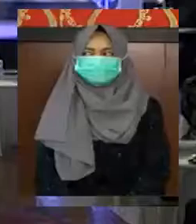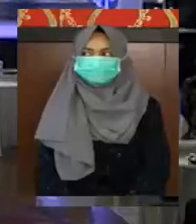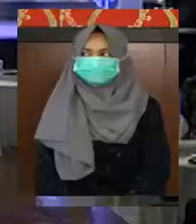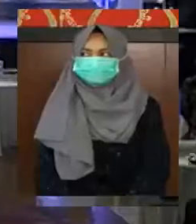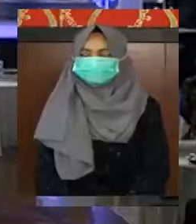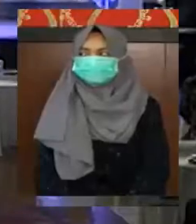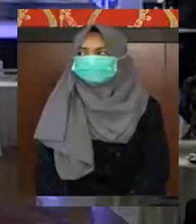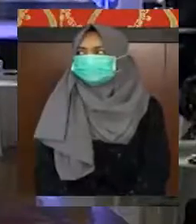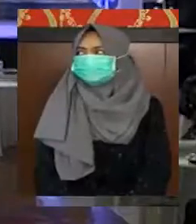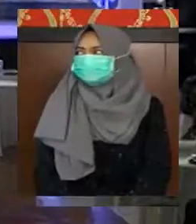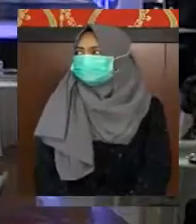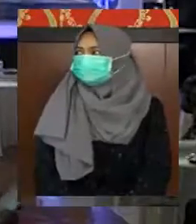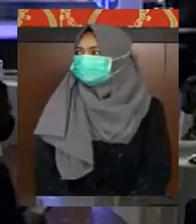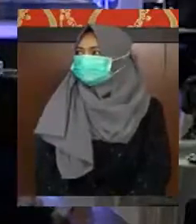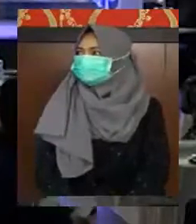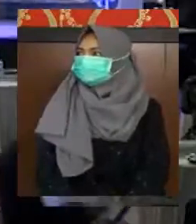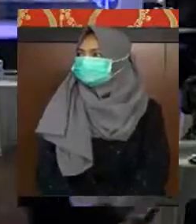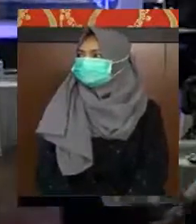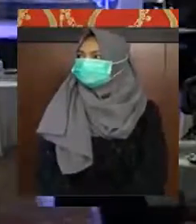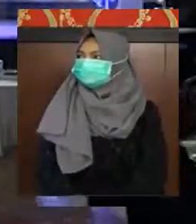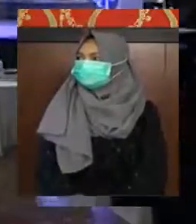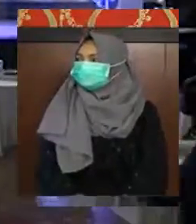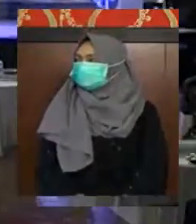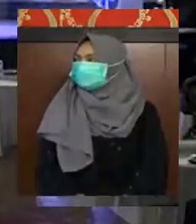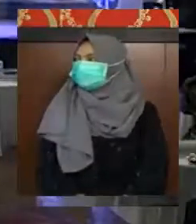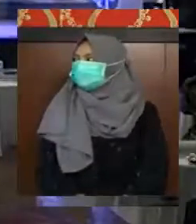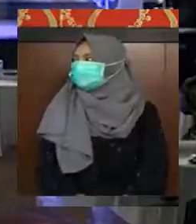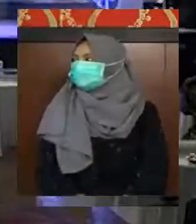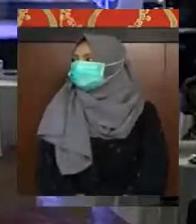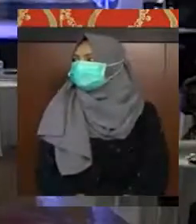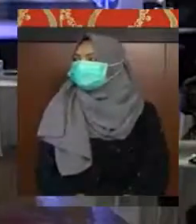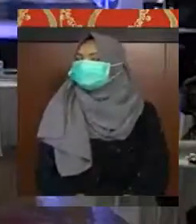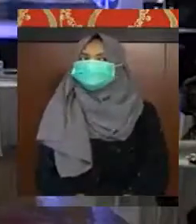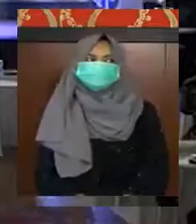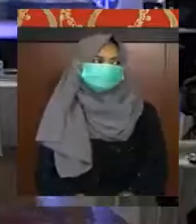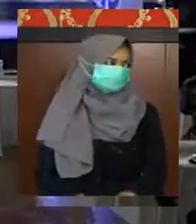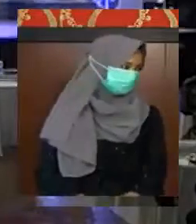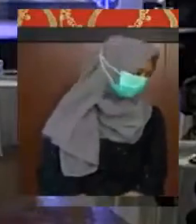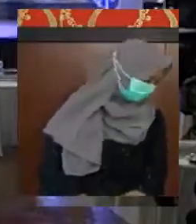Selamat malam. Wassalamualaikum warahmatullahi wabarakatuh. Sampai jumpa.